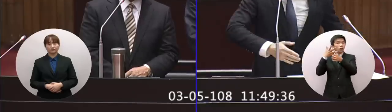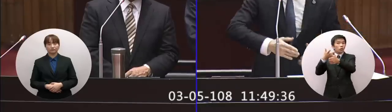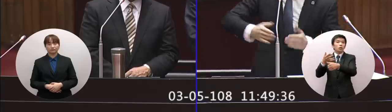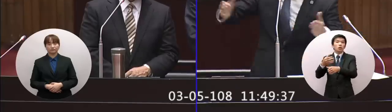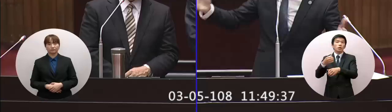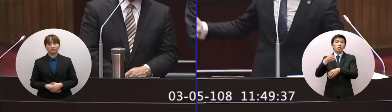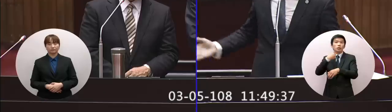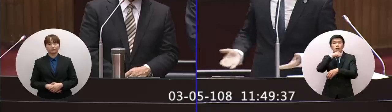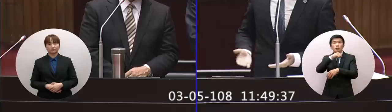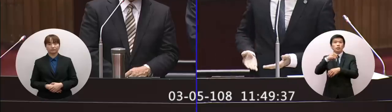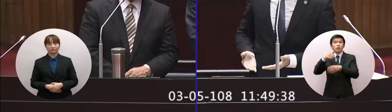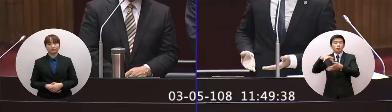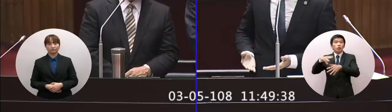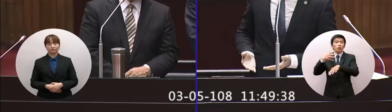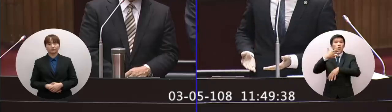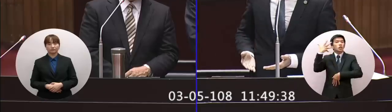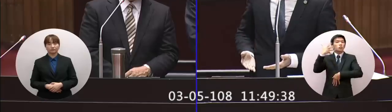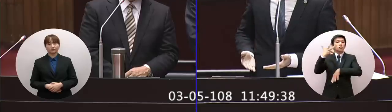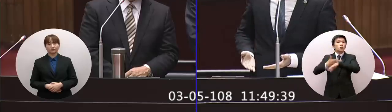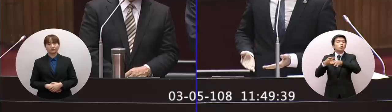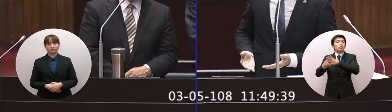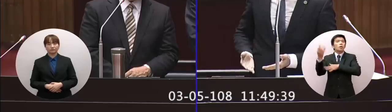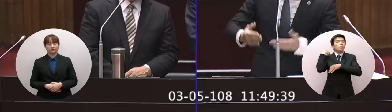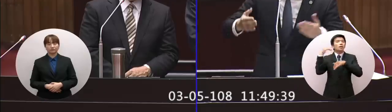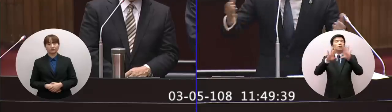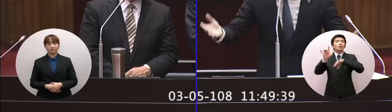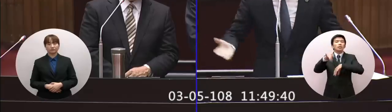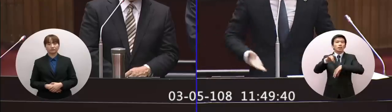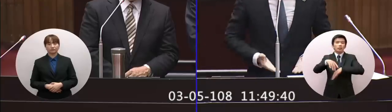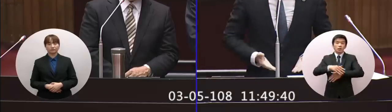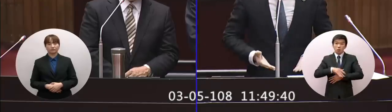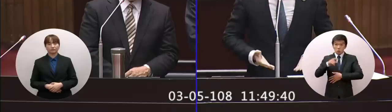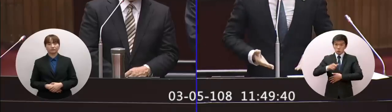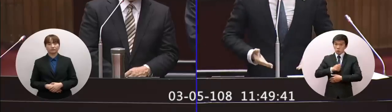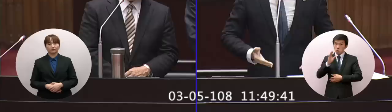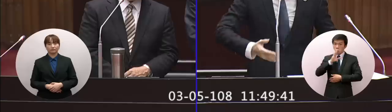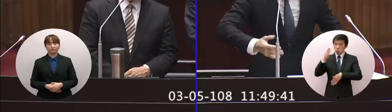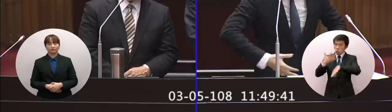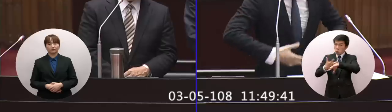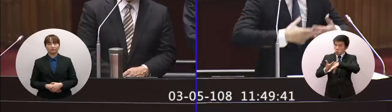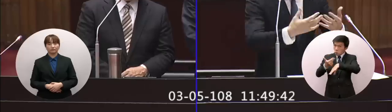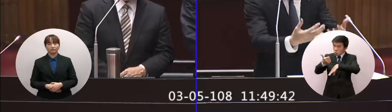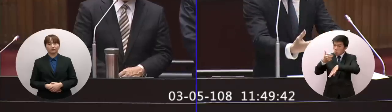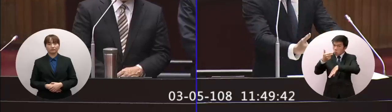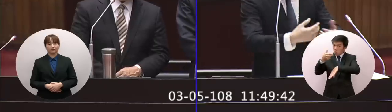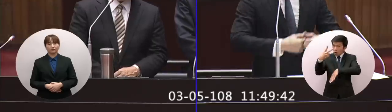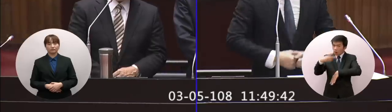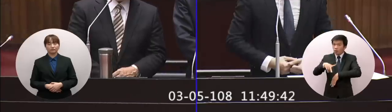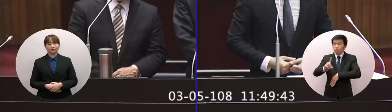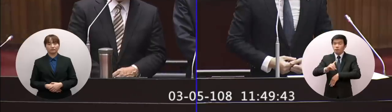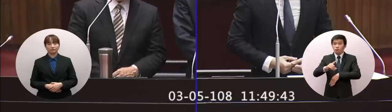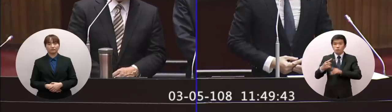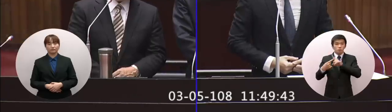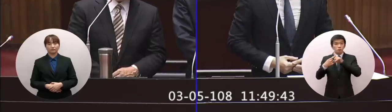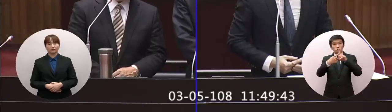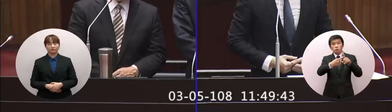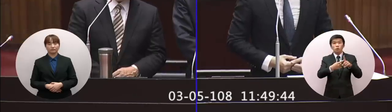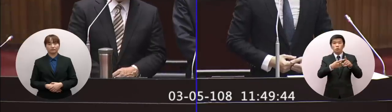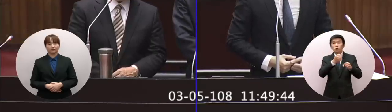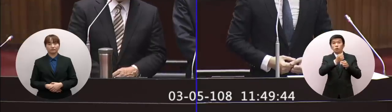任伊的音乐专业的背景伫底？伊是足好唱歌，还是讲伊是要来做主持